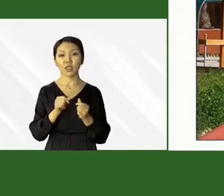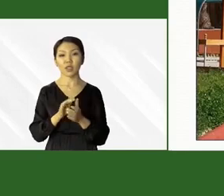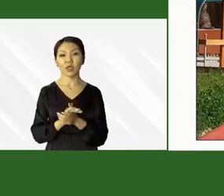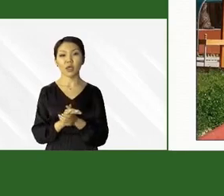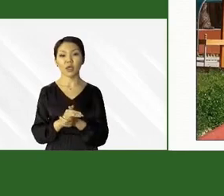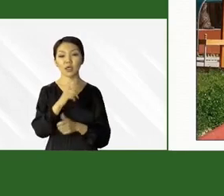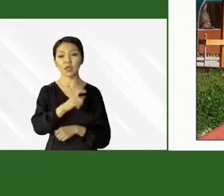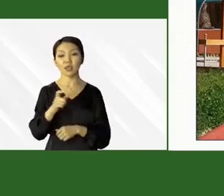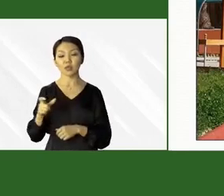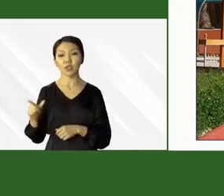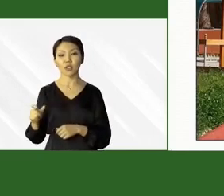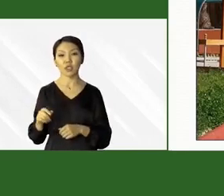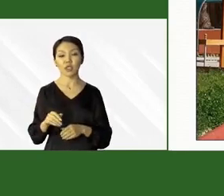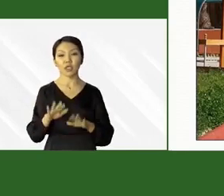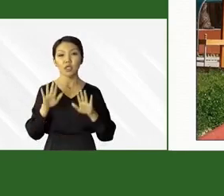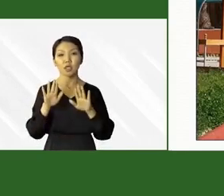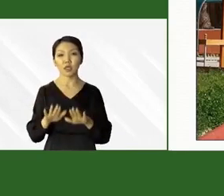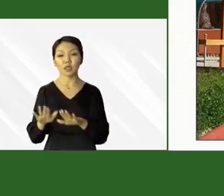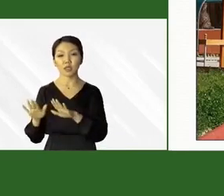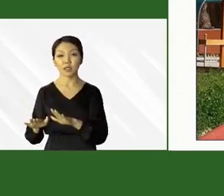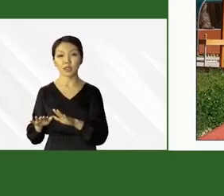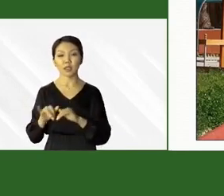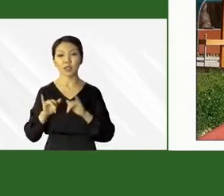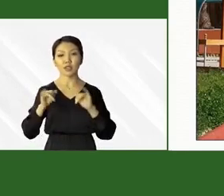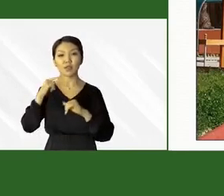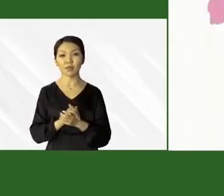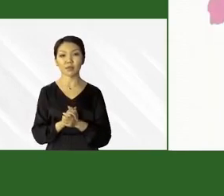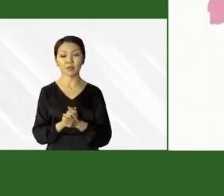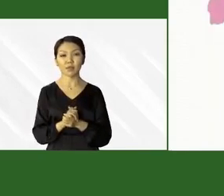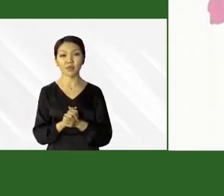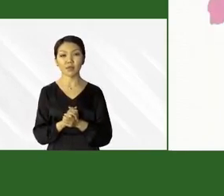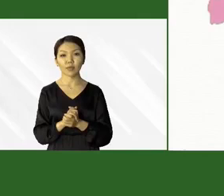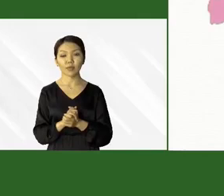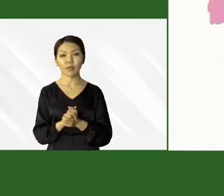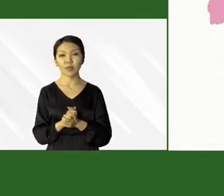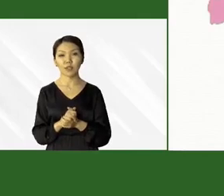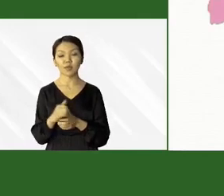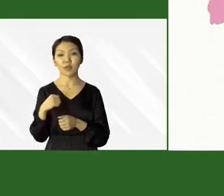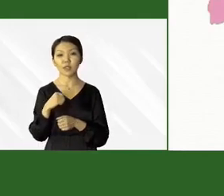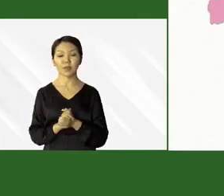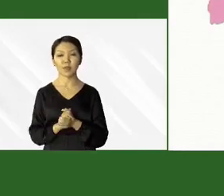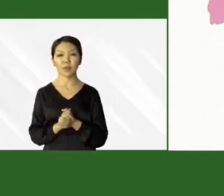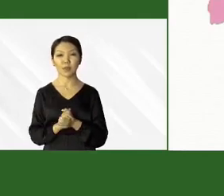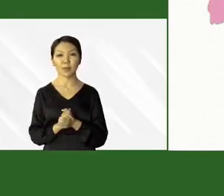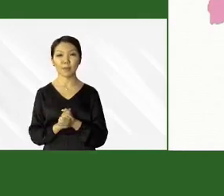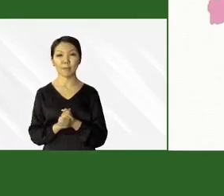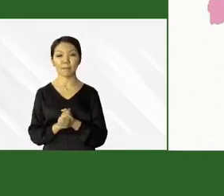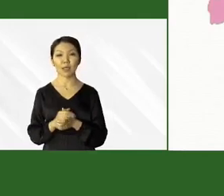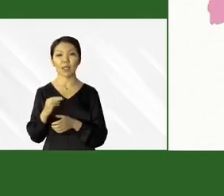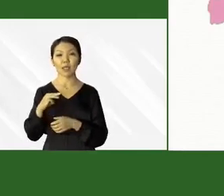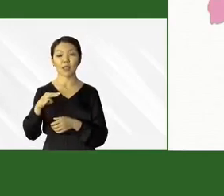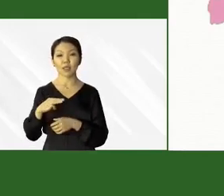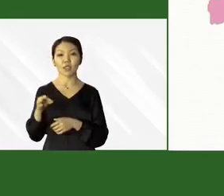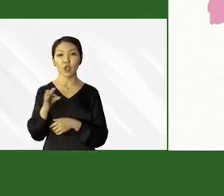размещение населения и хозяйства, развитие экономики. В качестве самостоятельной единицы Таласская